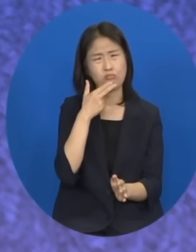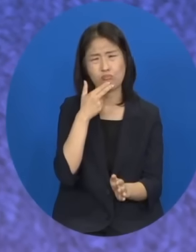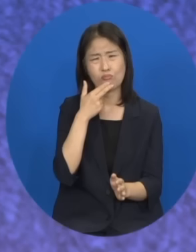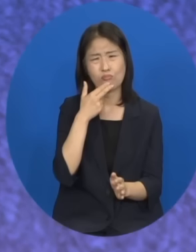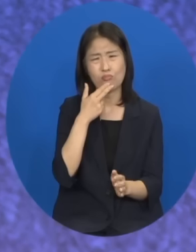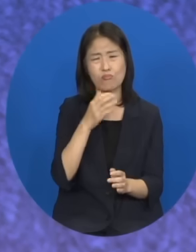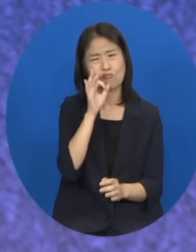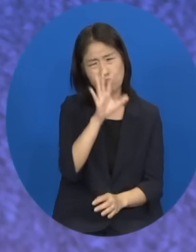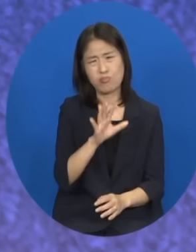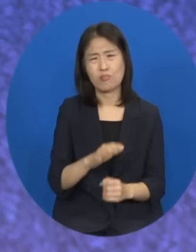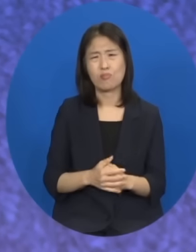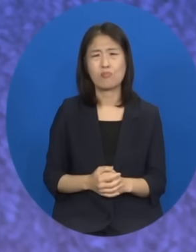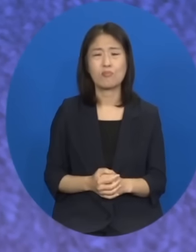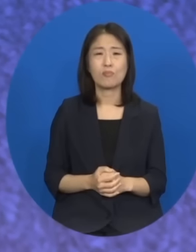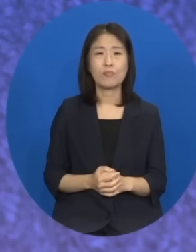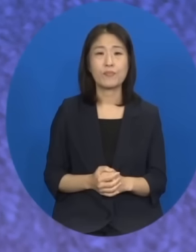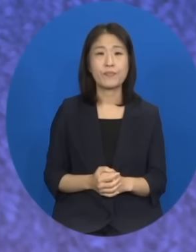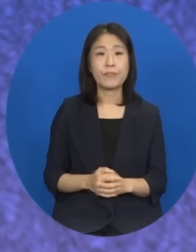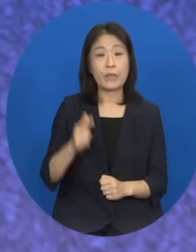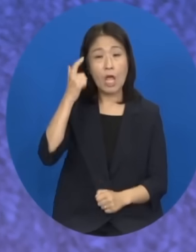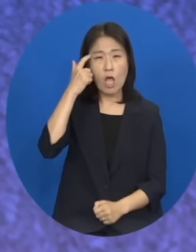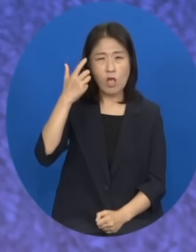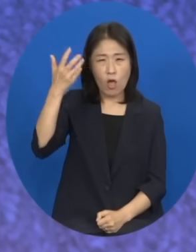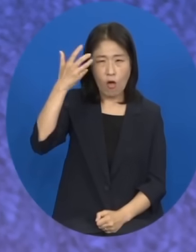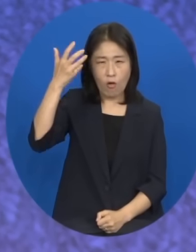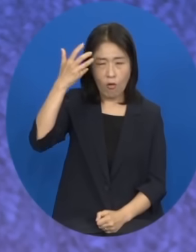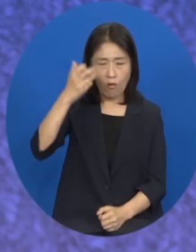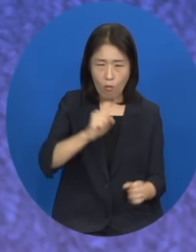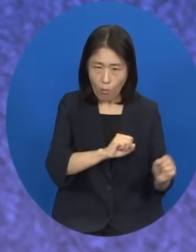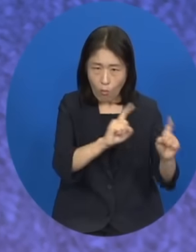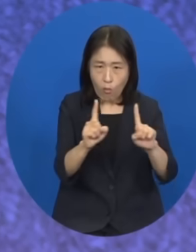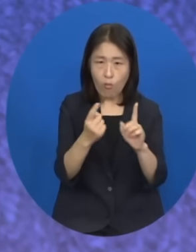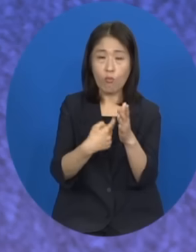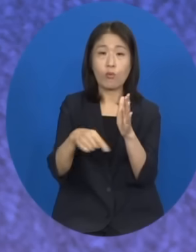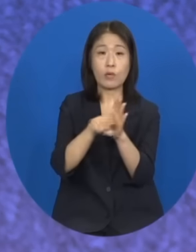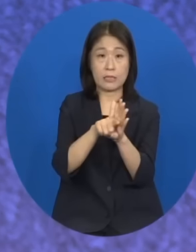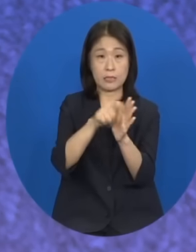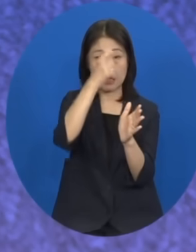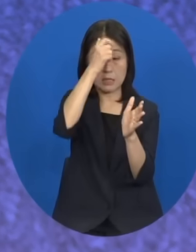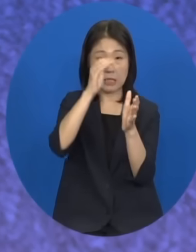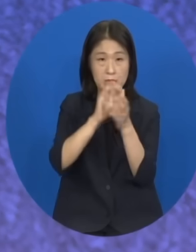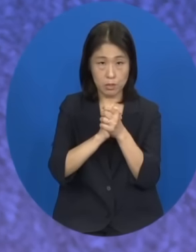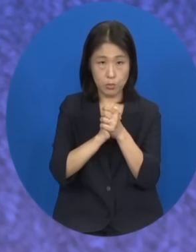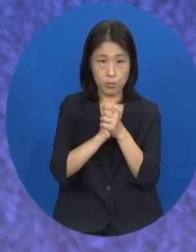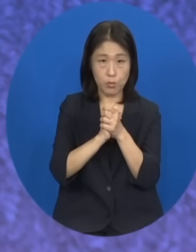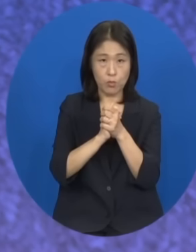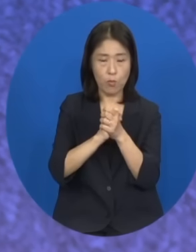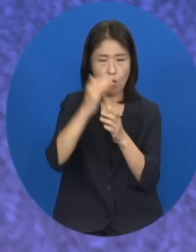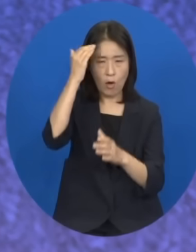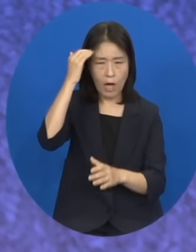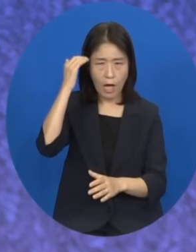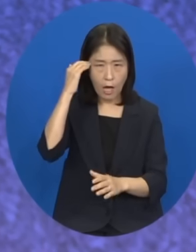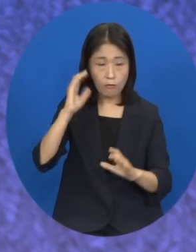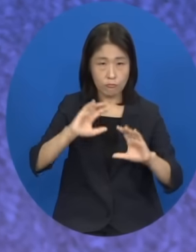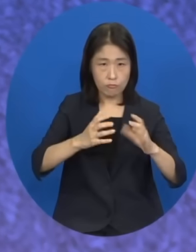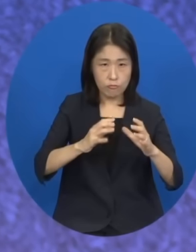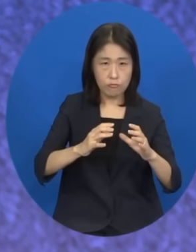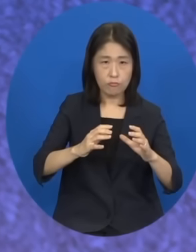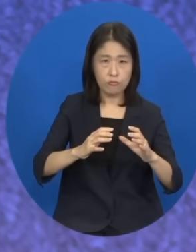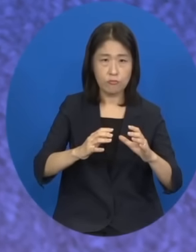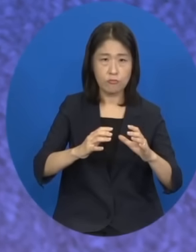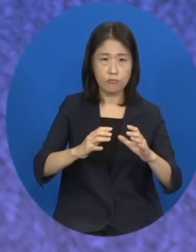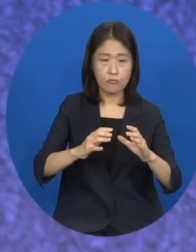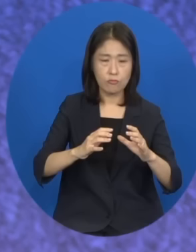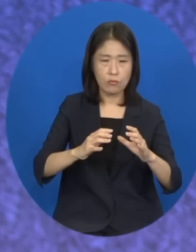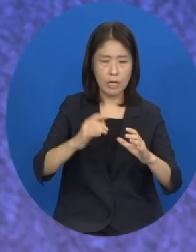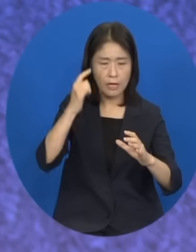우리가 영적 각성을 위해서 기도하는 우리 나라의 한국 교회에 영적 각성이